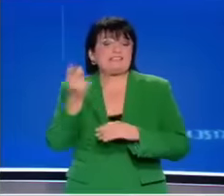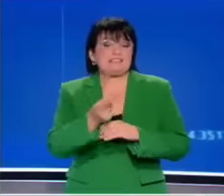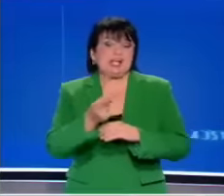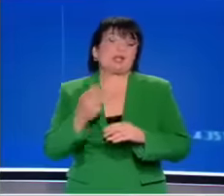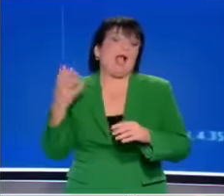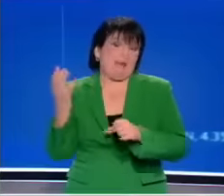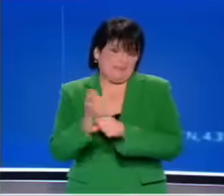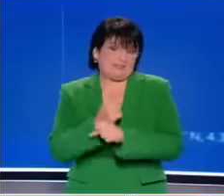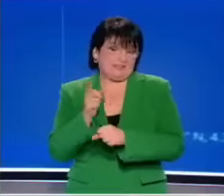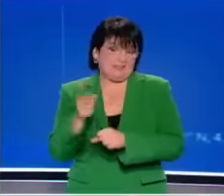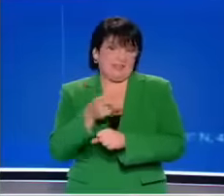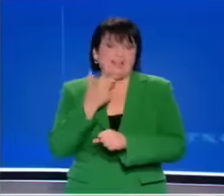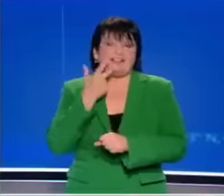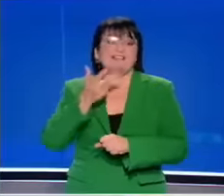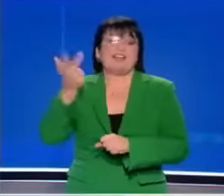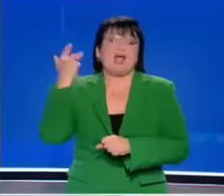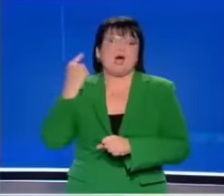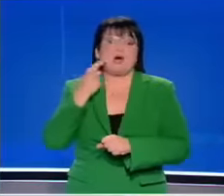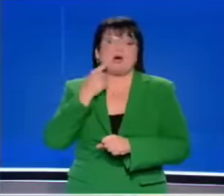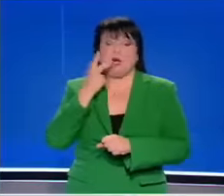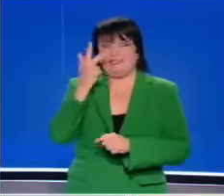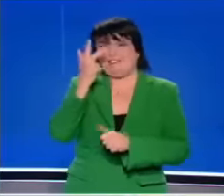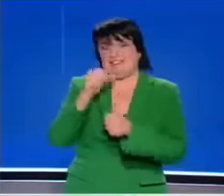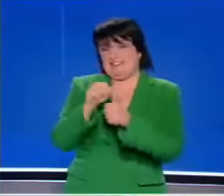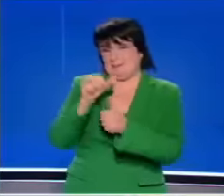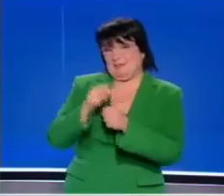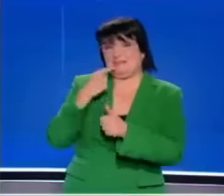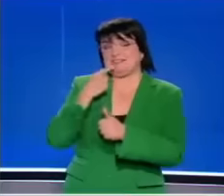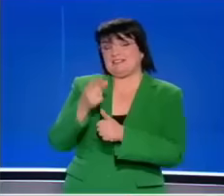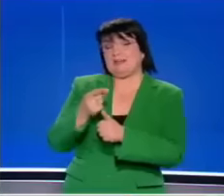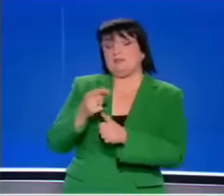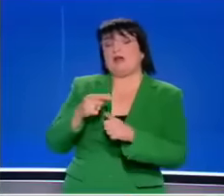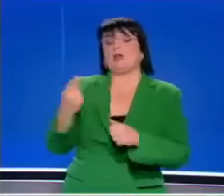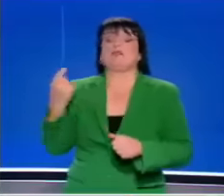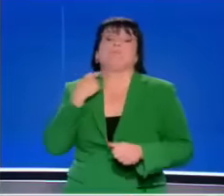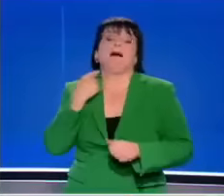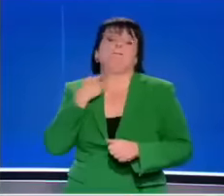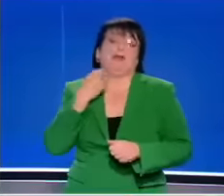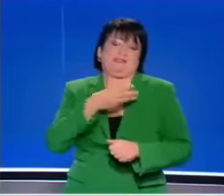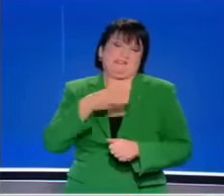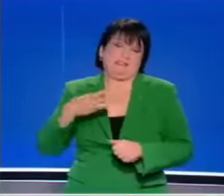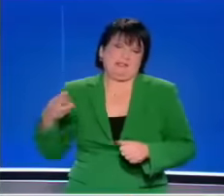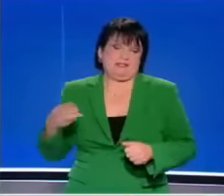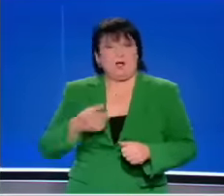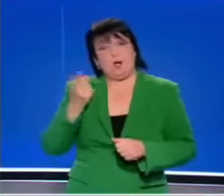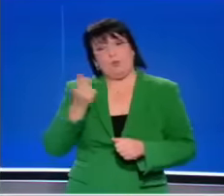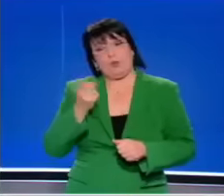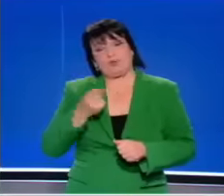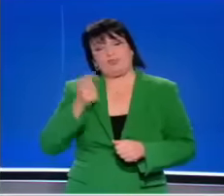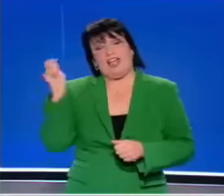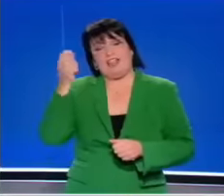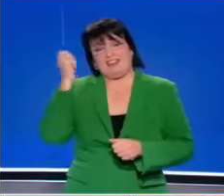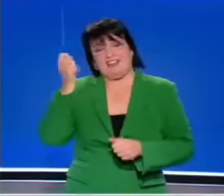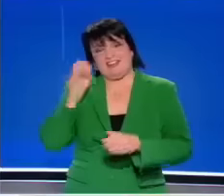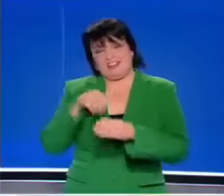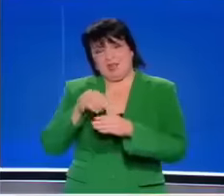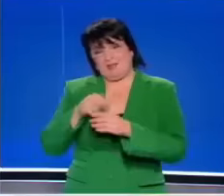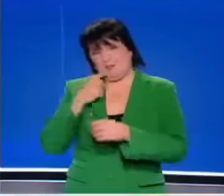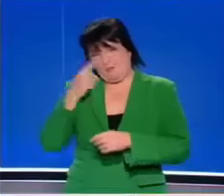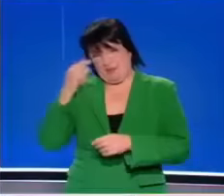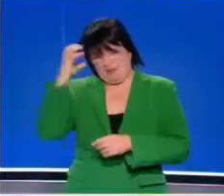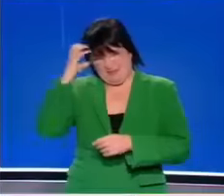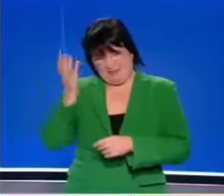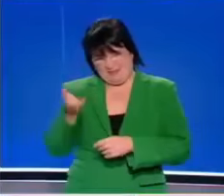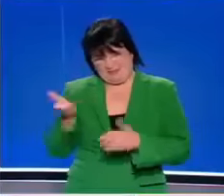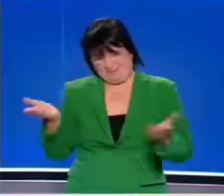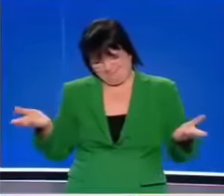επιχ εδώ εδώ πριν τρί χρόνια μας είχανε πριν τρεις μήνες μας είχανε για τελειωμένους και τώρα μιλάμε για τα ποσοστά των εθνικών εκλογών από πέρυσι λοιπόν